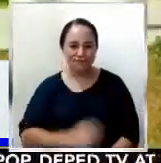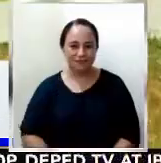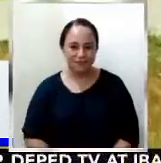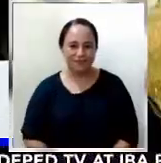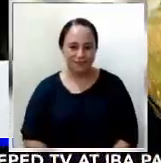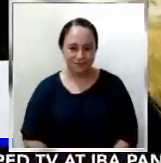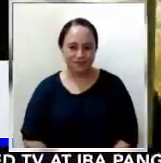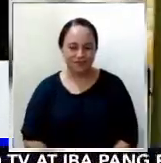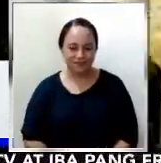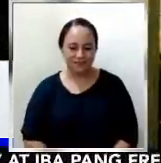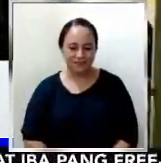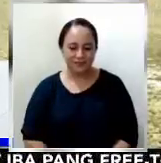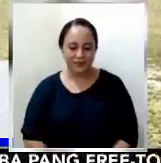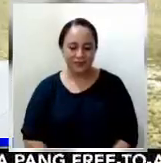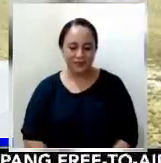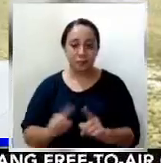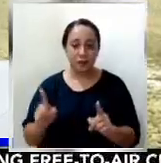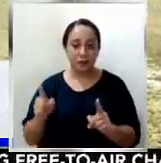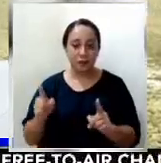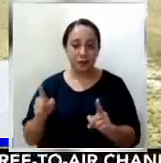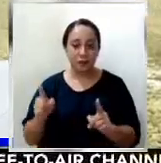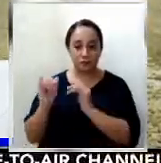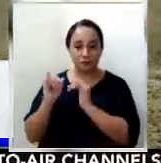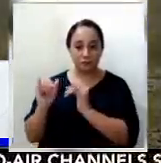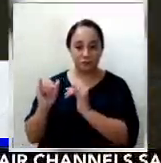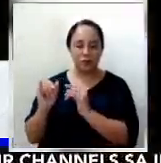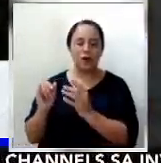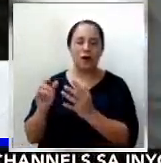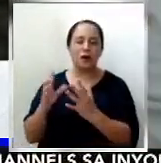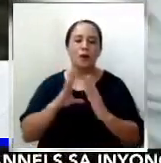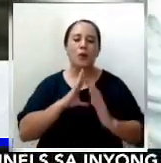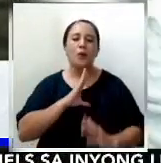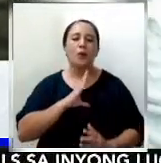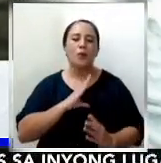Pero para sa kapwa, malalambot ang puso.